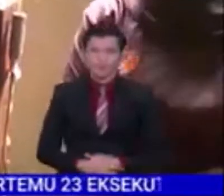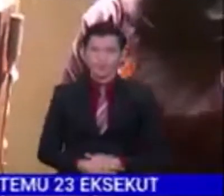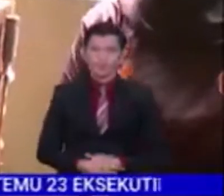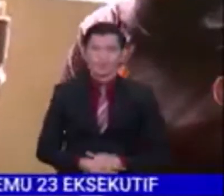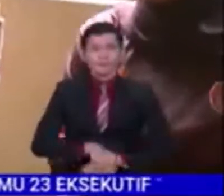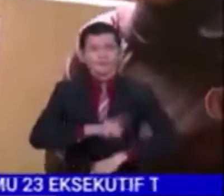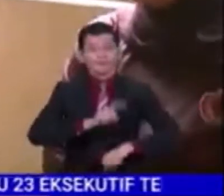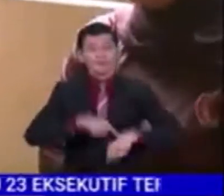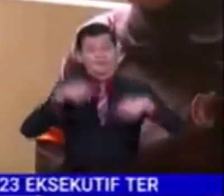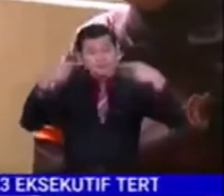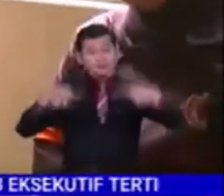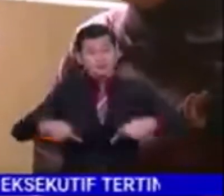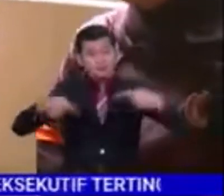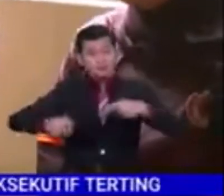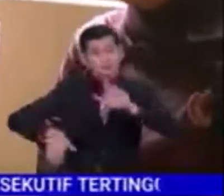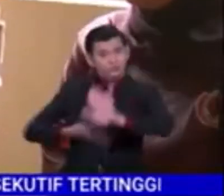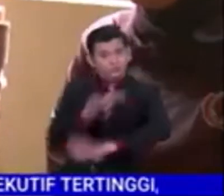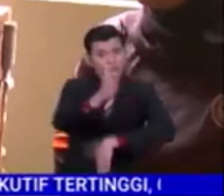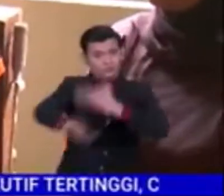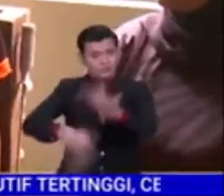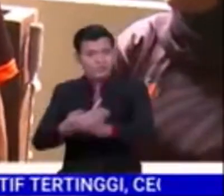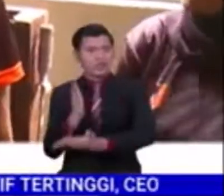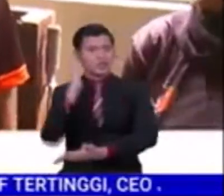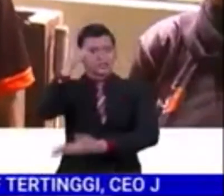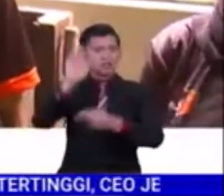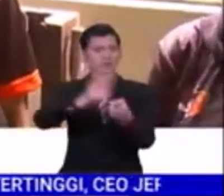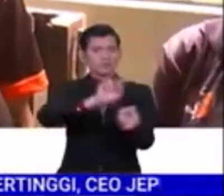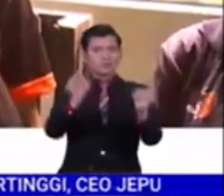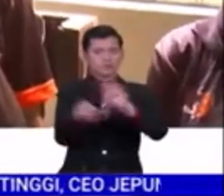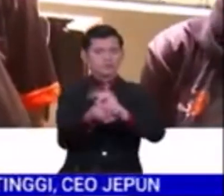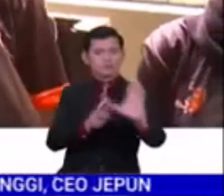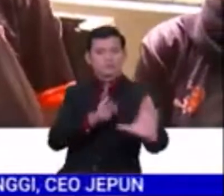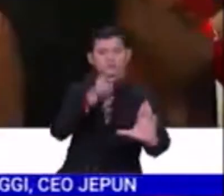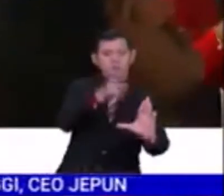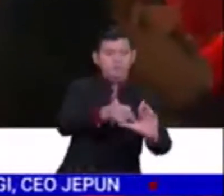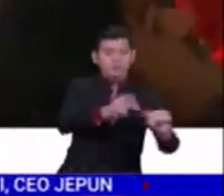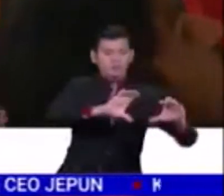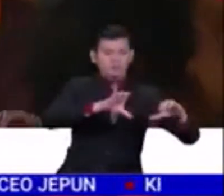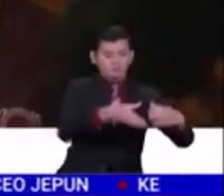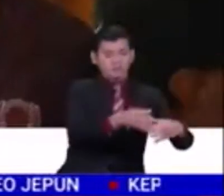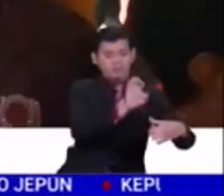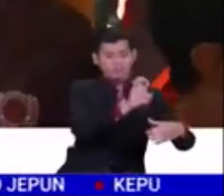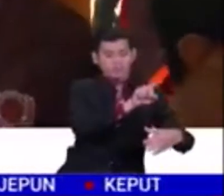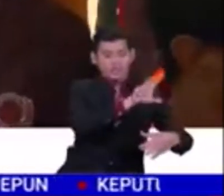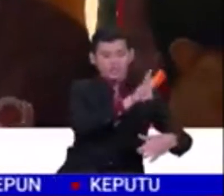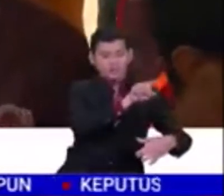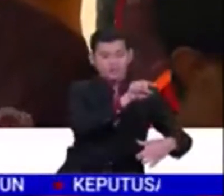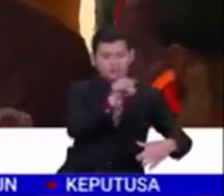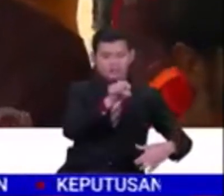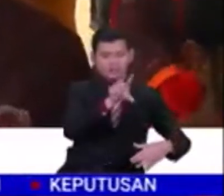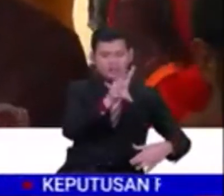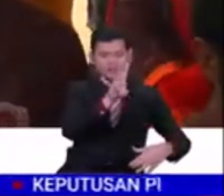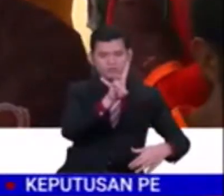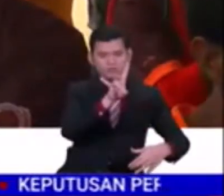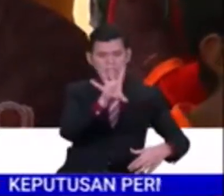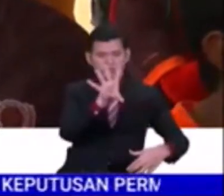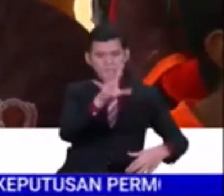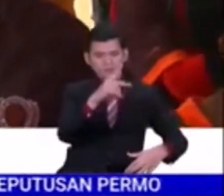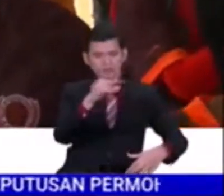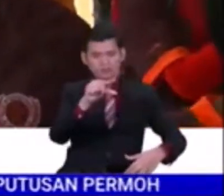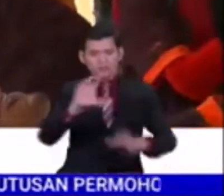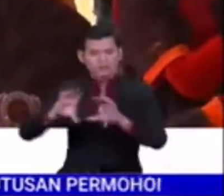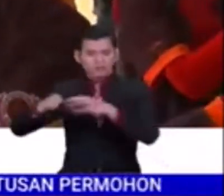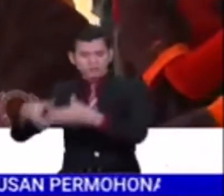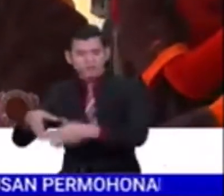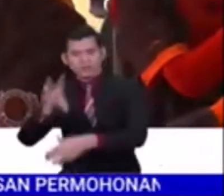di dalam kejauhan tersebut Jufri akan mengubah semula pernyataan yang ke gelas 65 hingga 70 kg perbandingan kelas